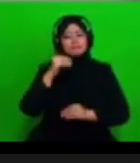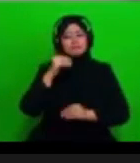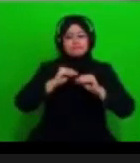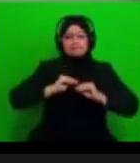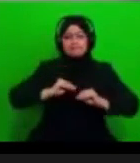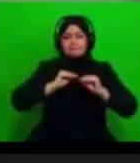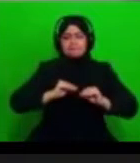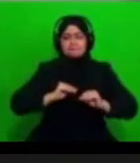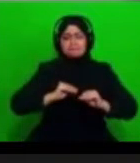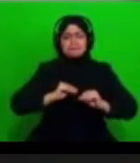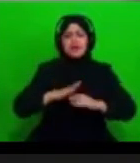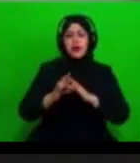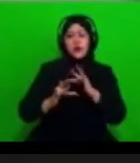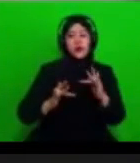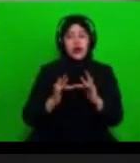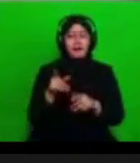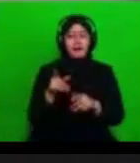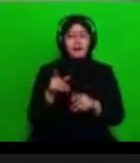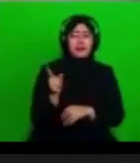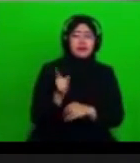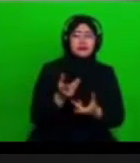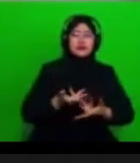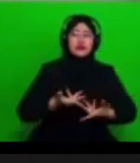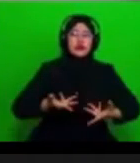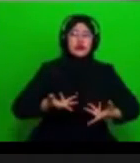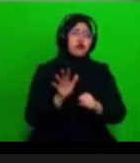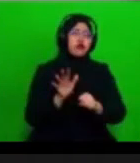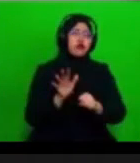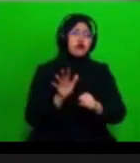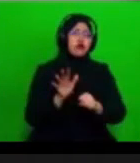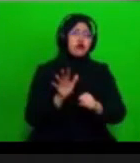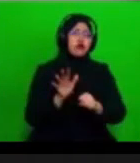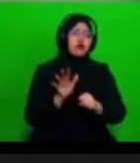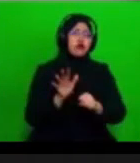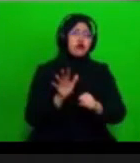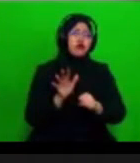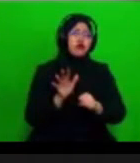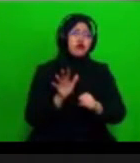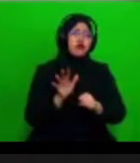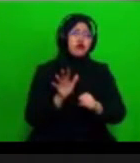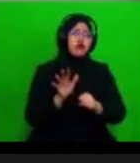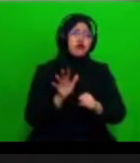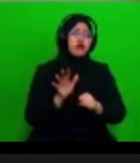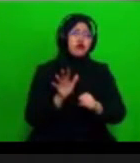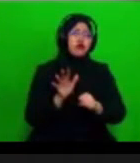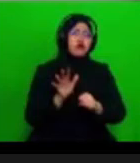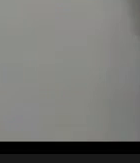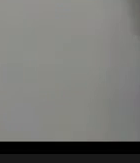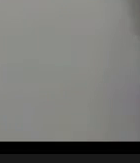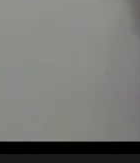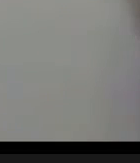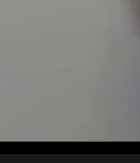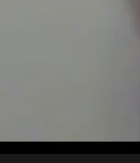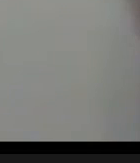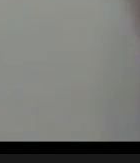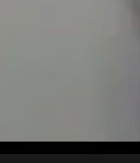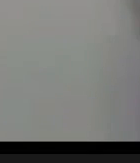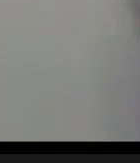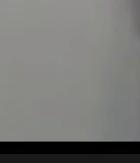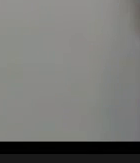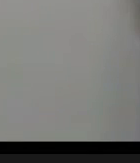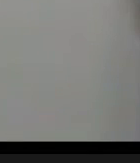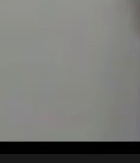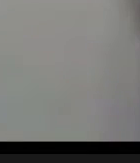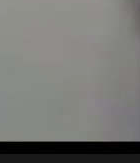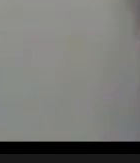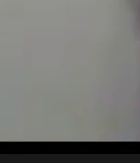jaringan atau daring disebabkan pandemi COVID-19 sudah berjalan hampir 1,5 tahun.